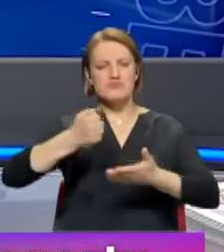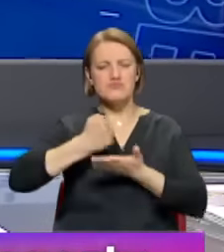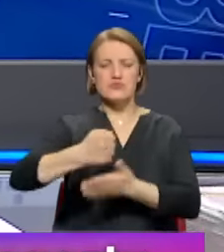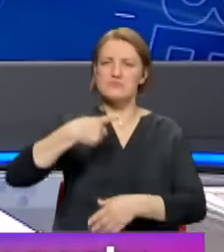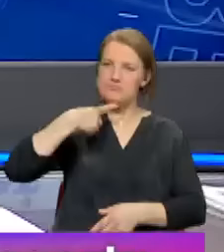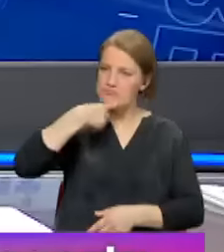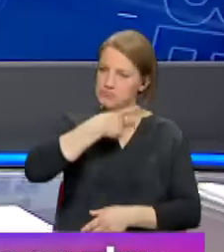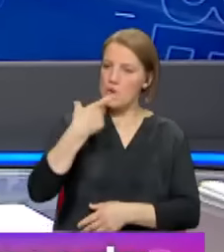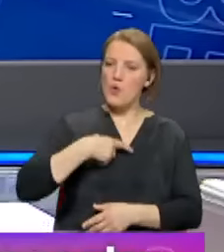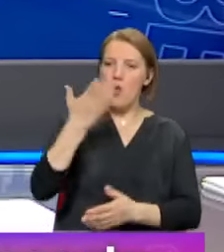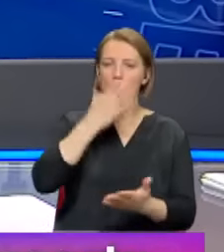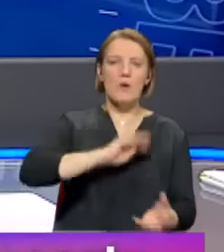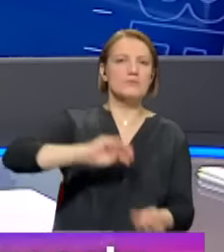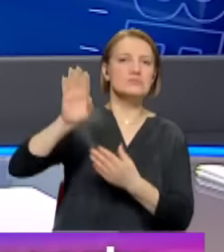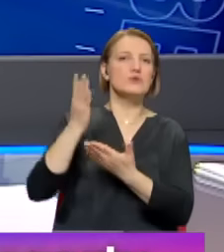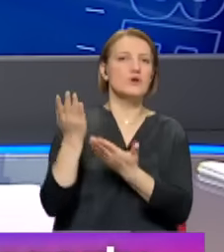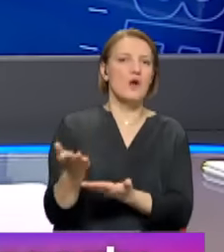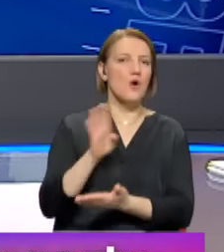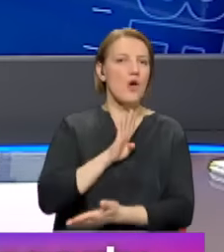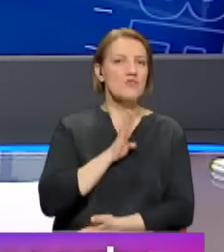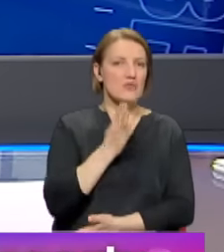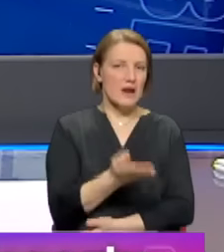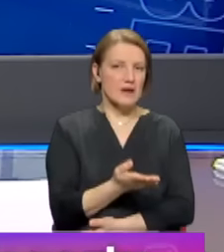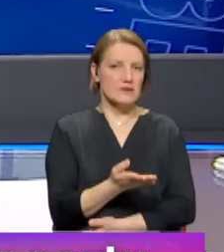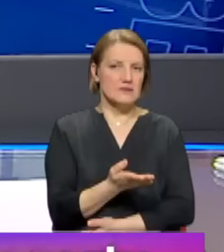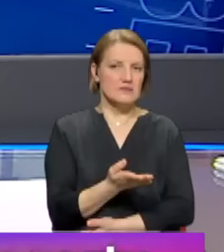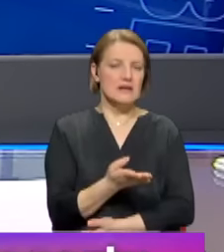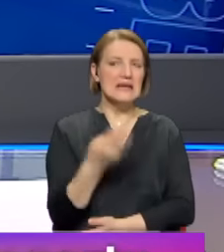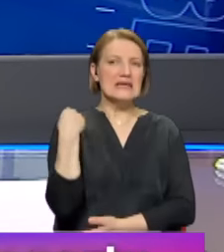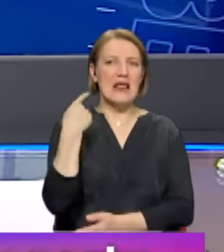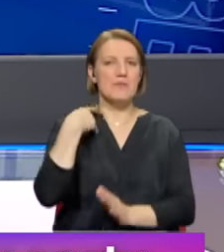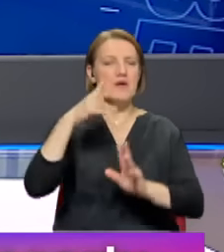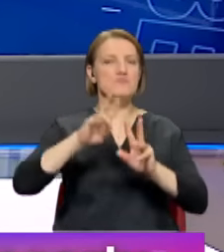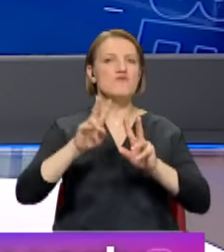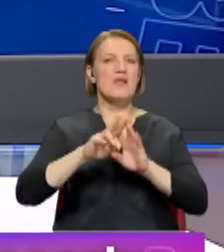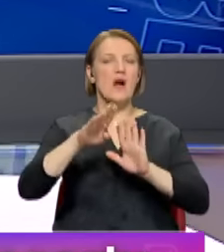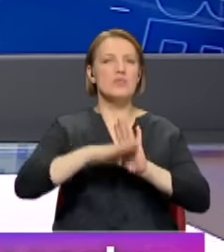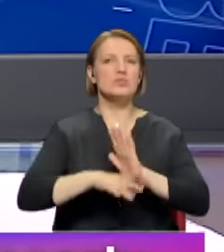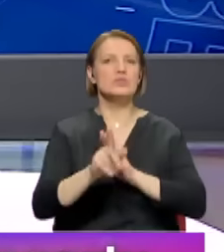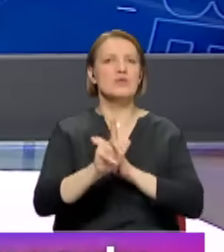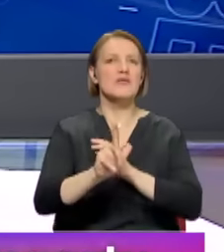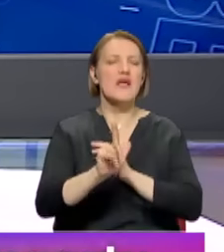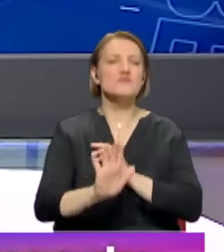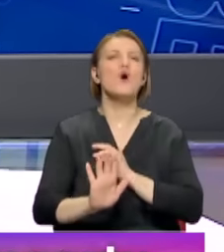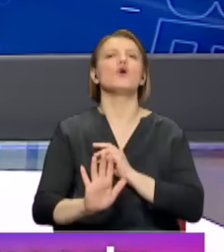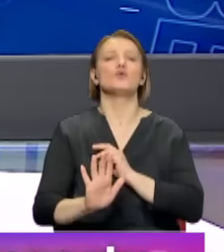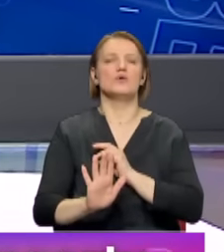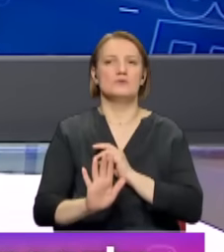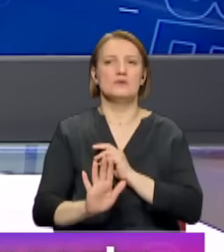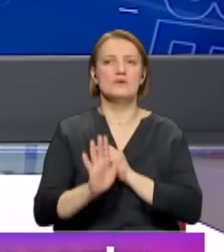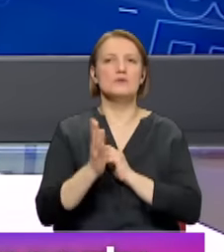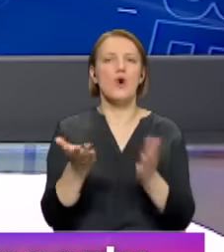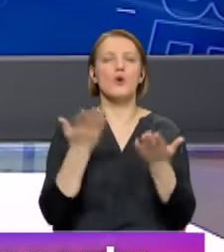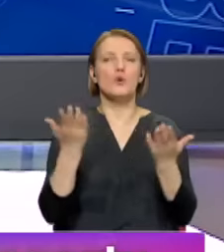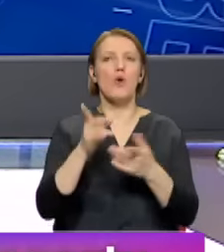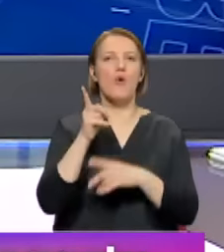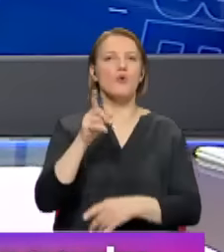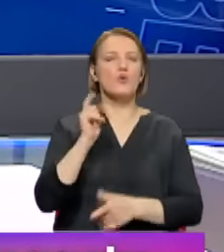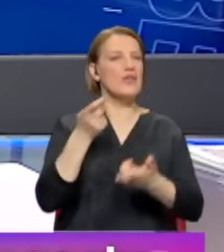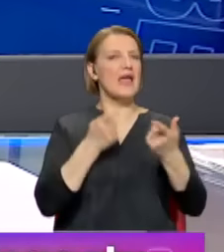bütçelerinden artırıp özel okula göndermeye çalışıyorlar öğrencileri. Yeni bir müfredata ihtiyacımız yok. Yoktu, zaten yoktu. O